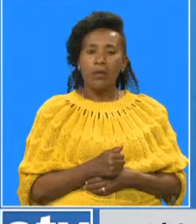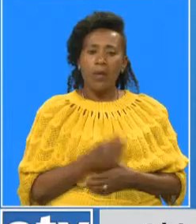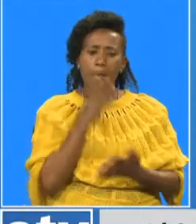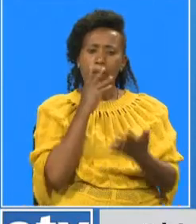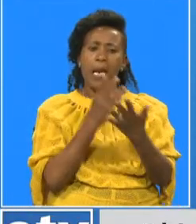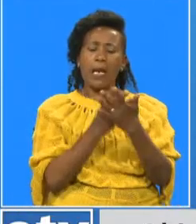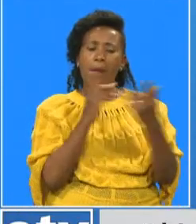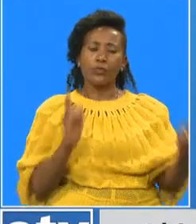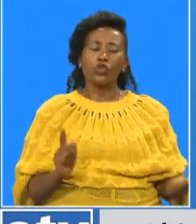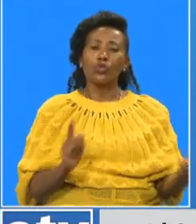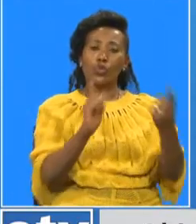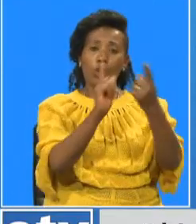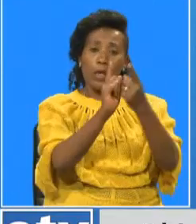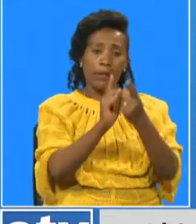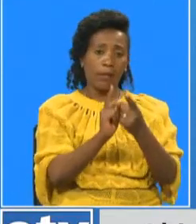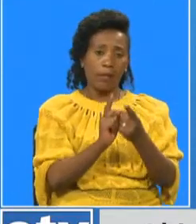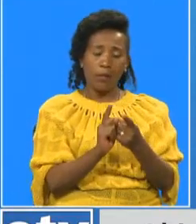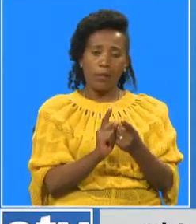መልካም ግንኙነት